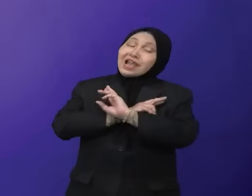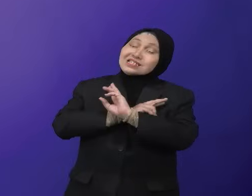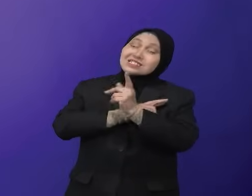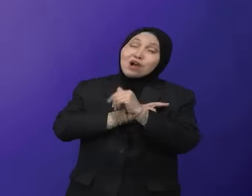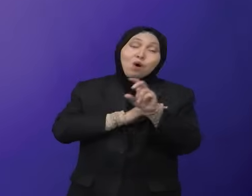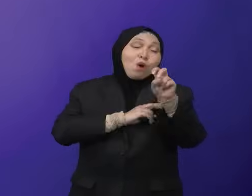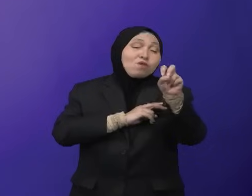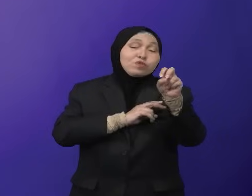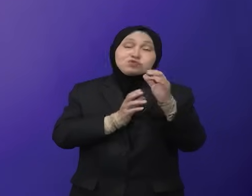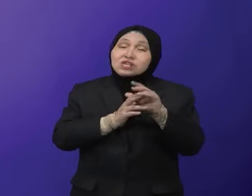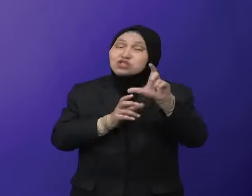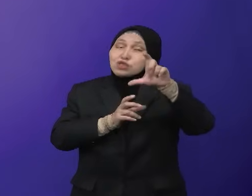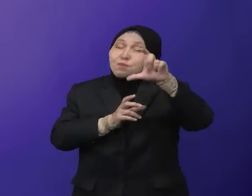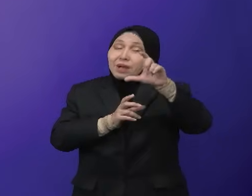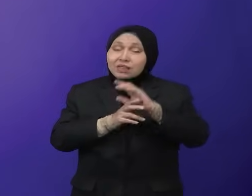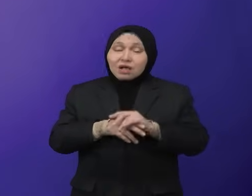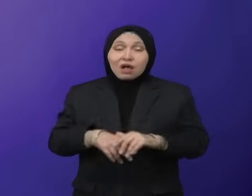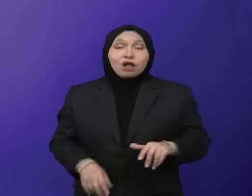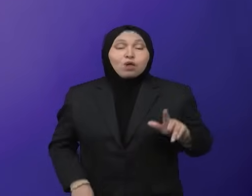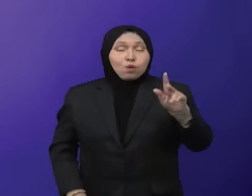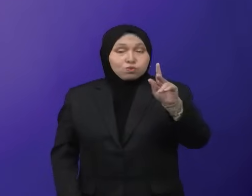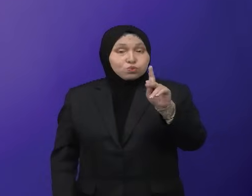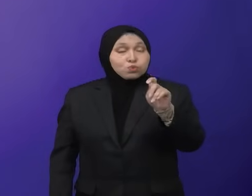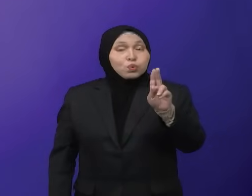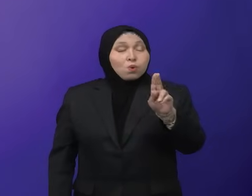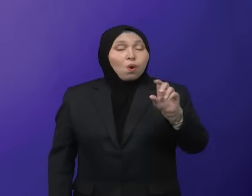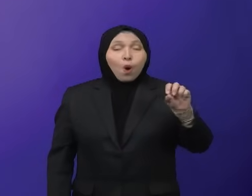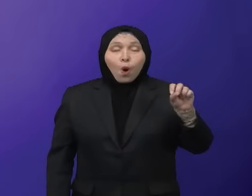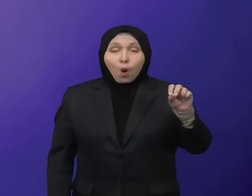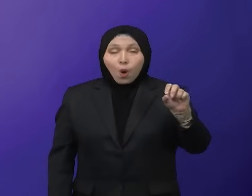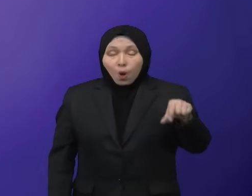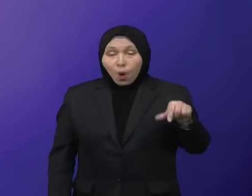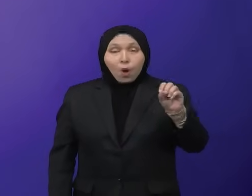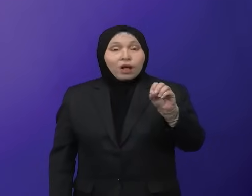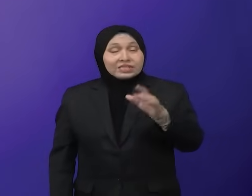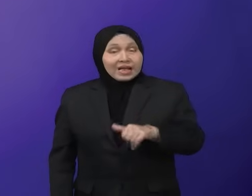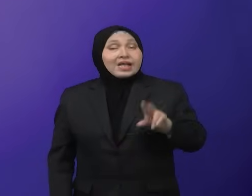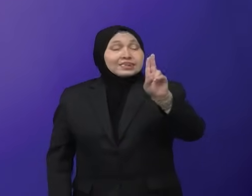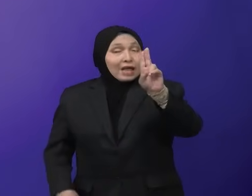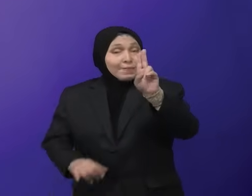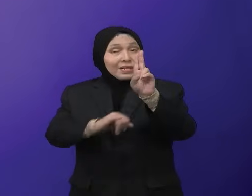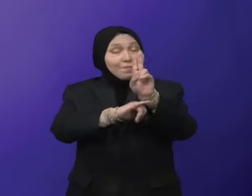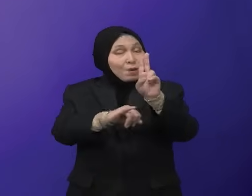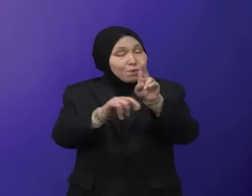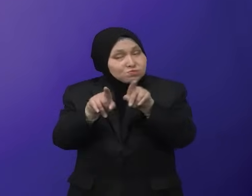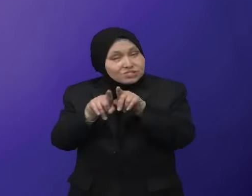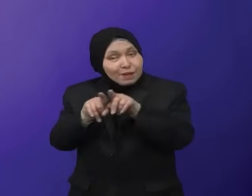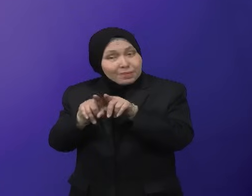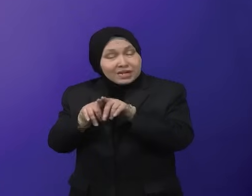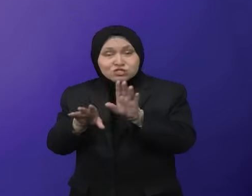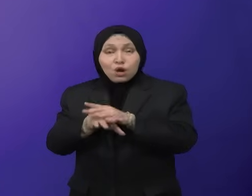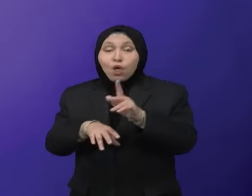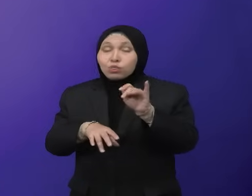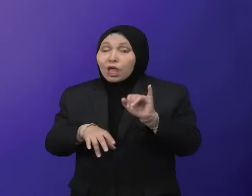Qaf tu saja yang ditebalkan. Qa tu. Tu. Qa. Kemudian ta berbaris di bawah juga begitu. Jangan